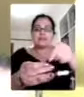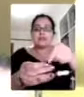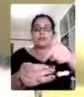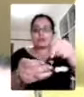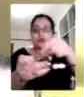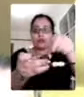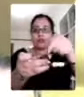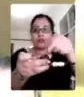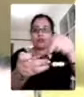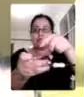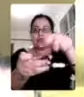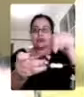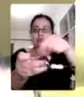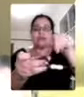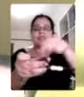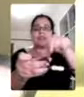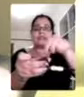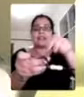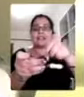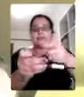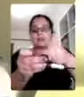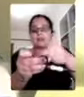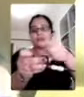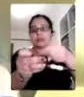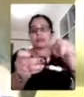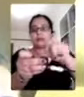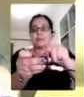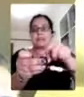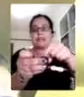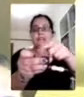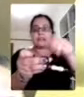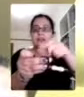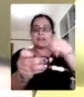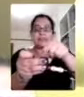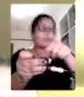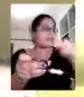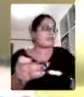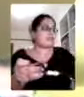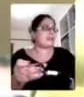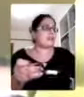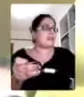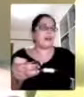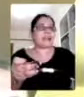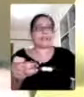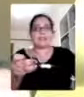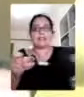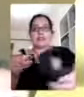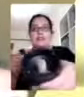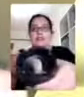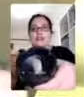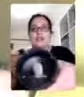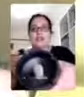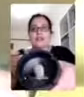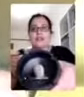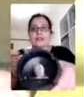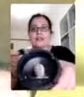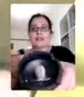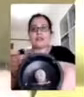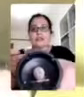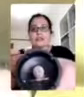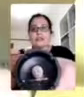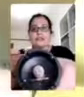Çalkaladım. Külü duvarına, zaten bunun kaplaması vardı. Duvarına yapışsın, artanı da şunun